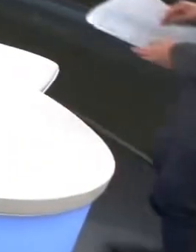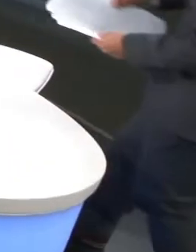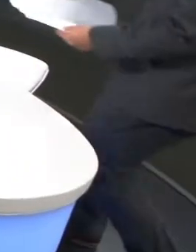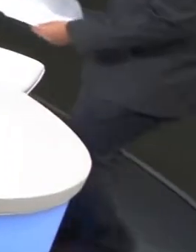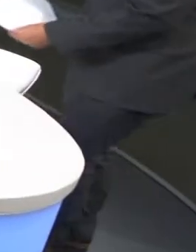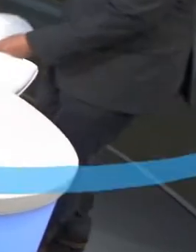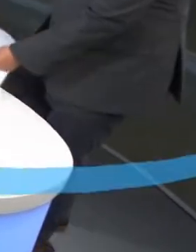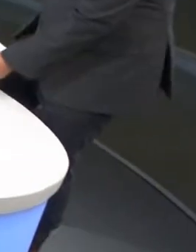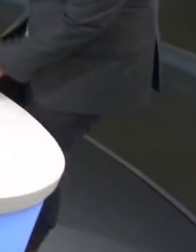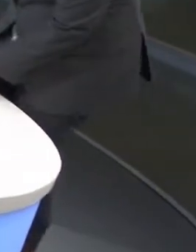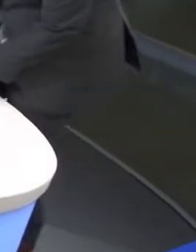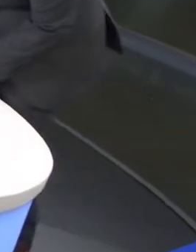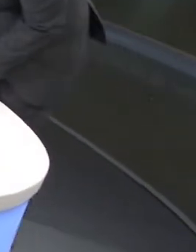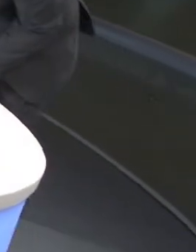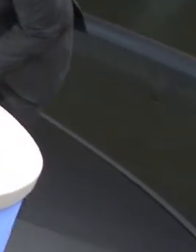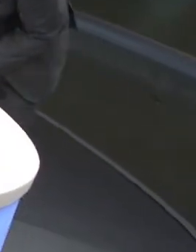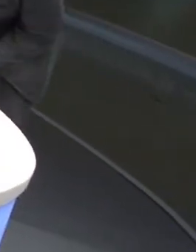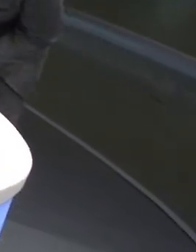으